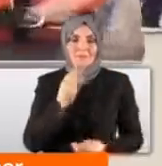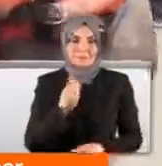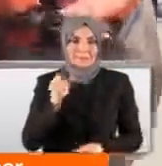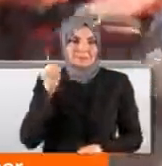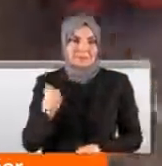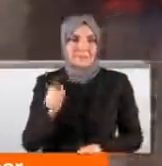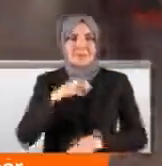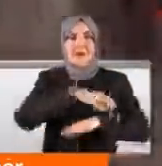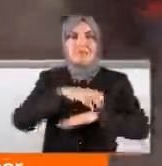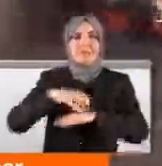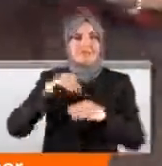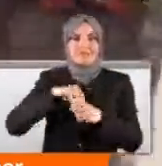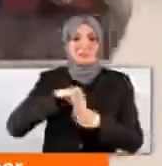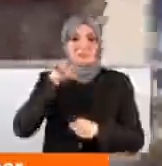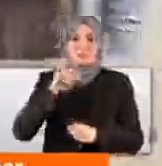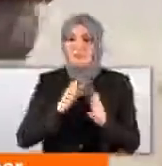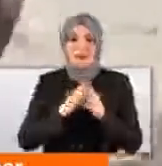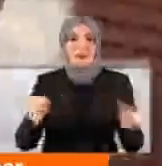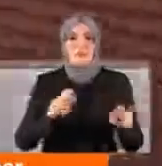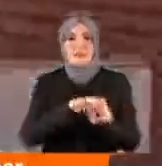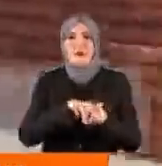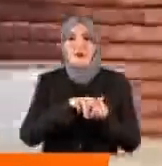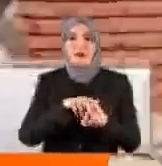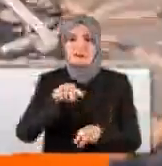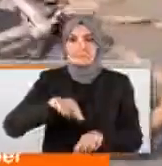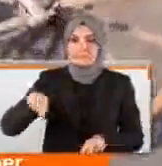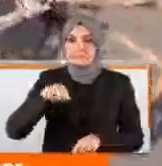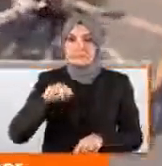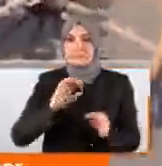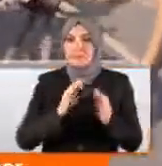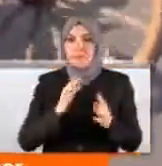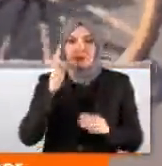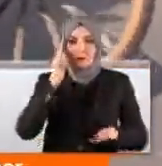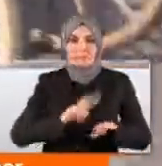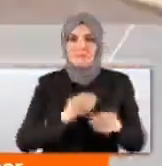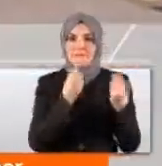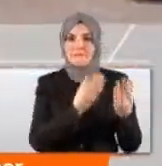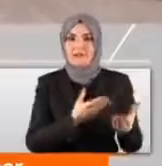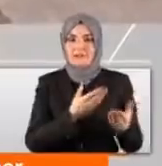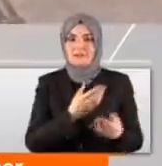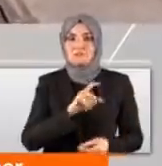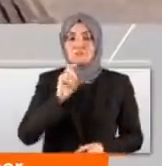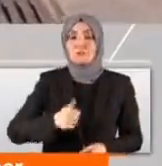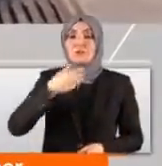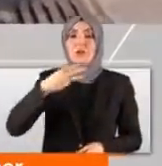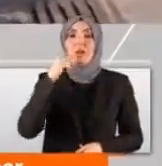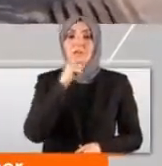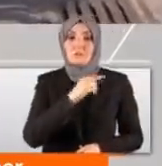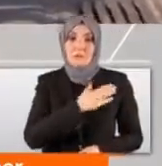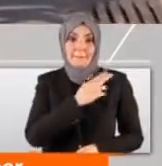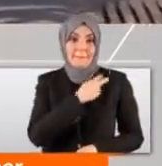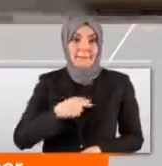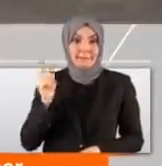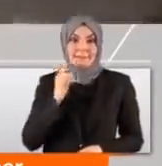kaybolan 978 atın akıbetini hatırlattı Erdoğan CHP'li belediye'ye tepki gösterdi konusunda